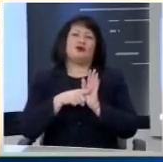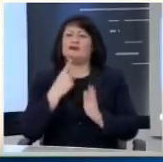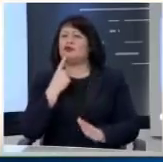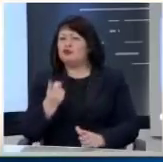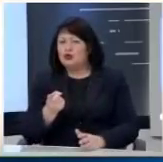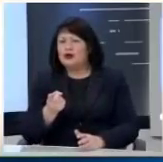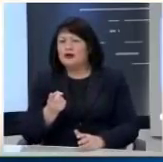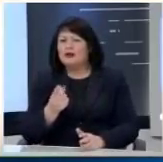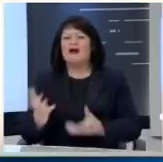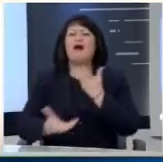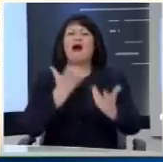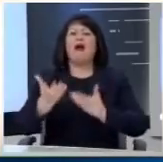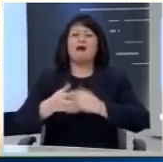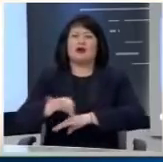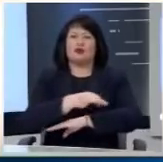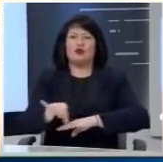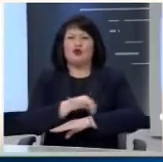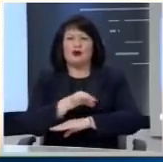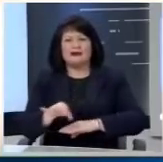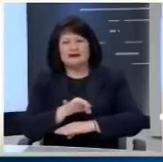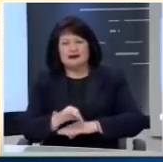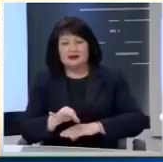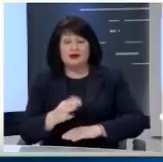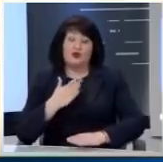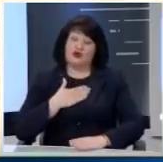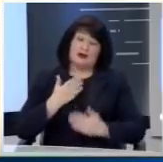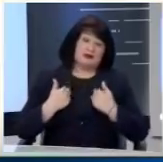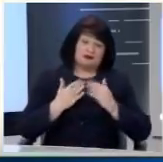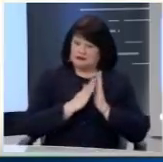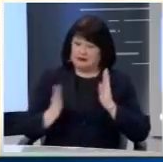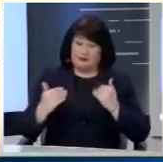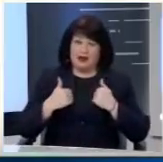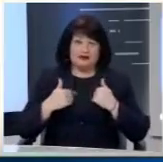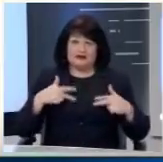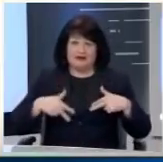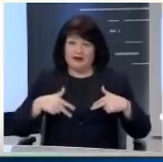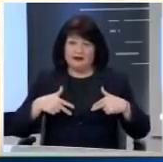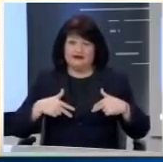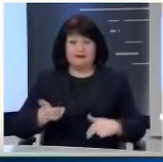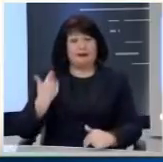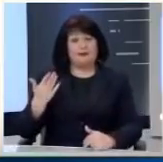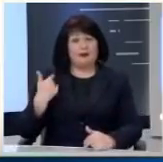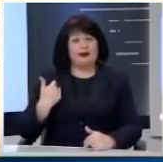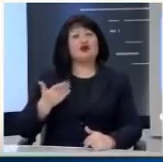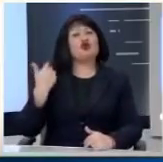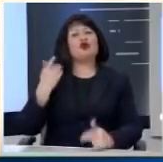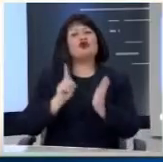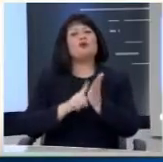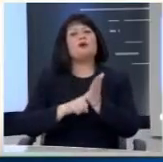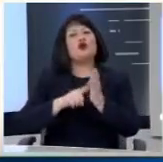για παράδειγμα, ότι κάηκε το Πολυτεχνείο και δεν κάηκε επί των ημερών μας. Διότι τότε πράγματι υπήρχε μια δυσλειτουργία στο νομικό